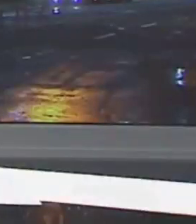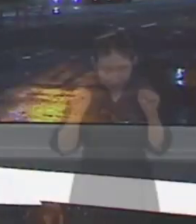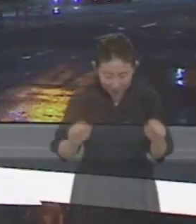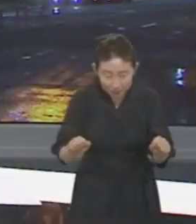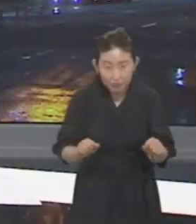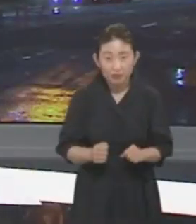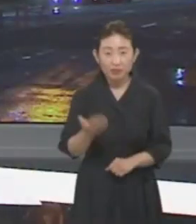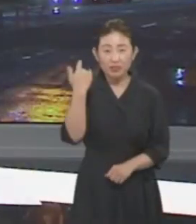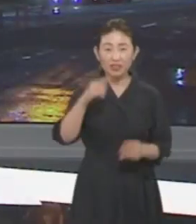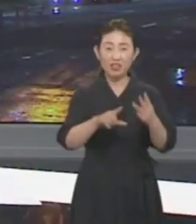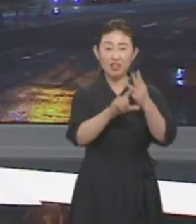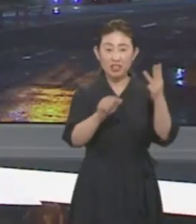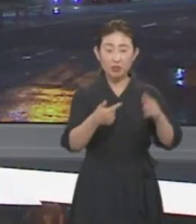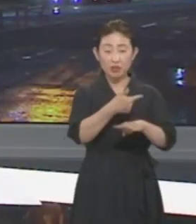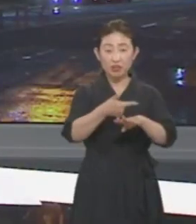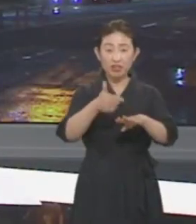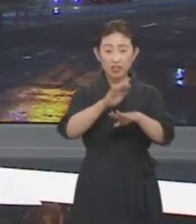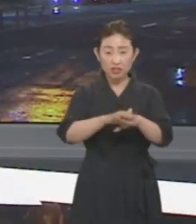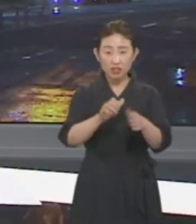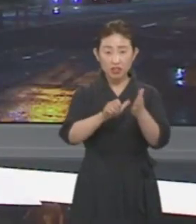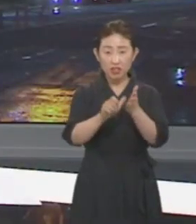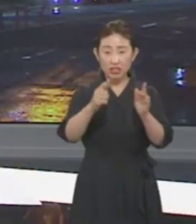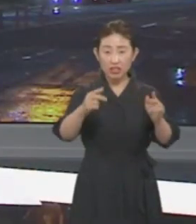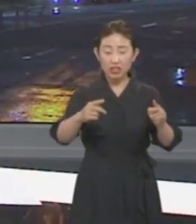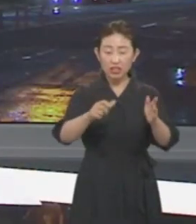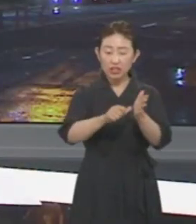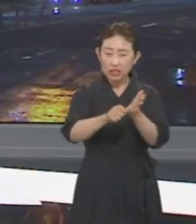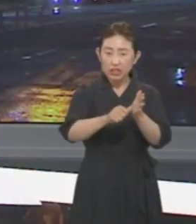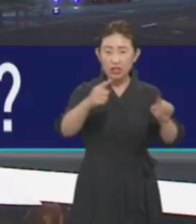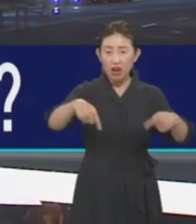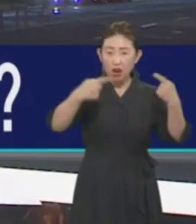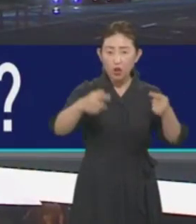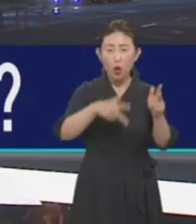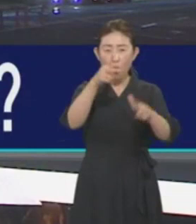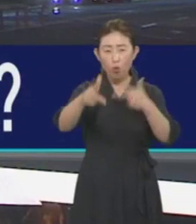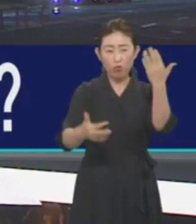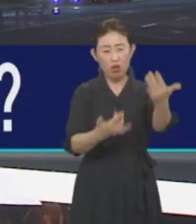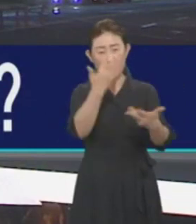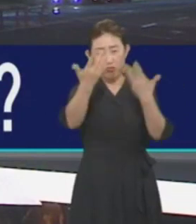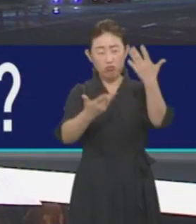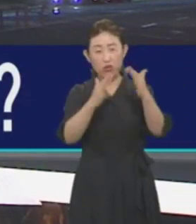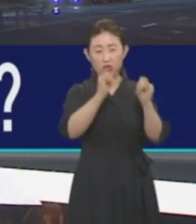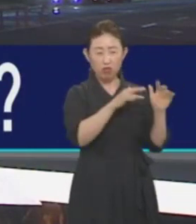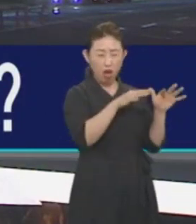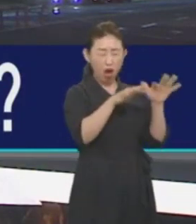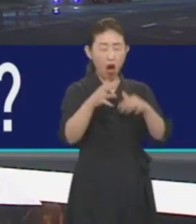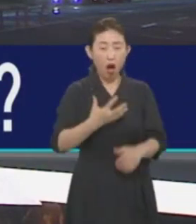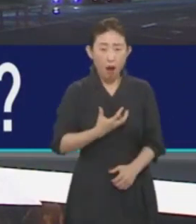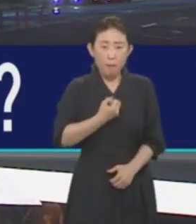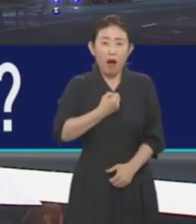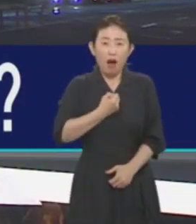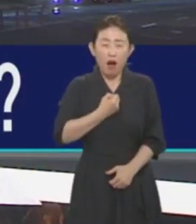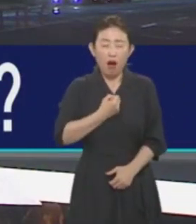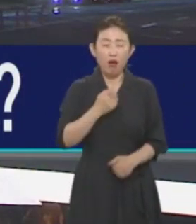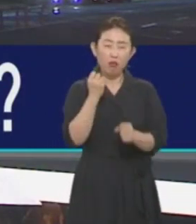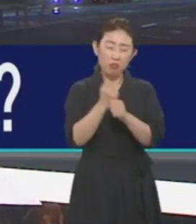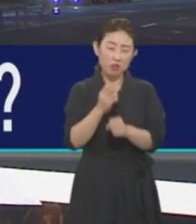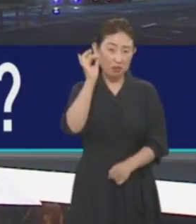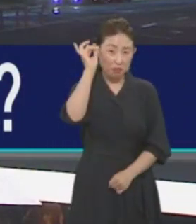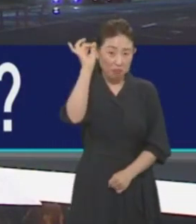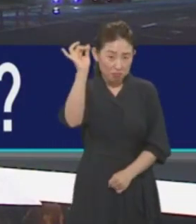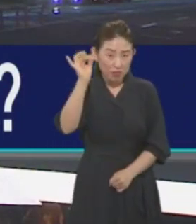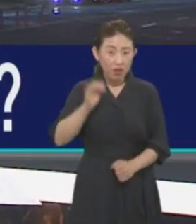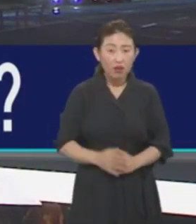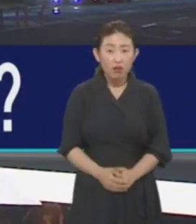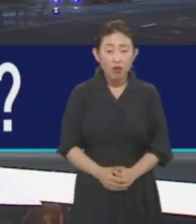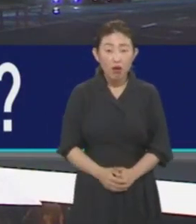여러분 안녕하십니까. 지난 3월 대전 시민들의 가슴을 철렁이게 했던 한국타이어 대전 공장 화재가 발생한 지 벌써